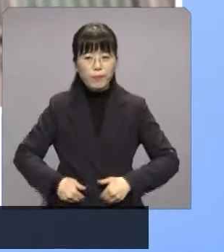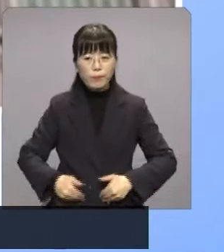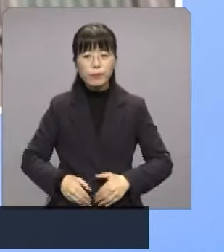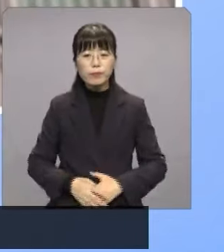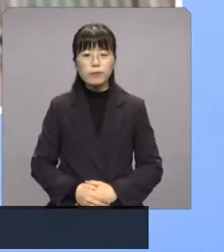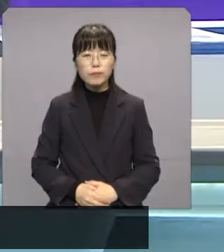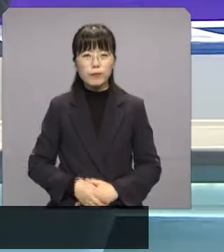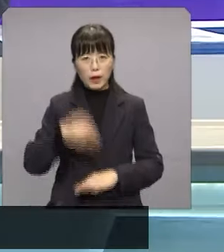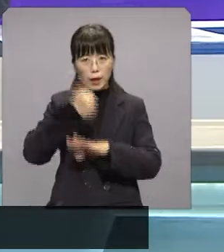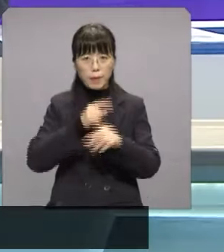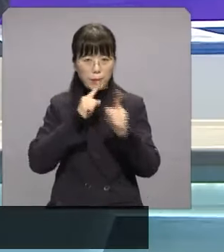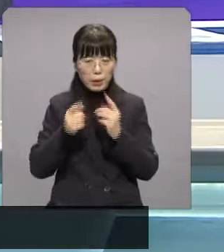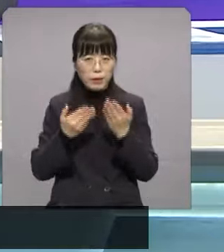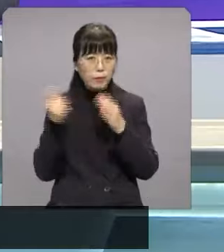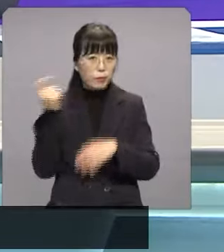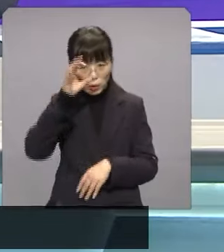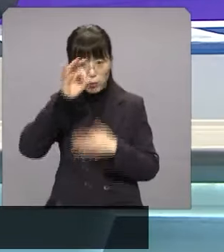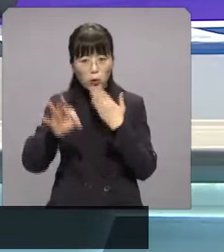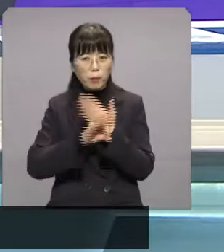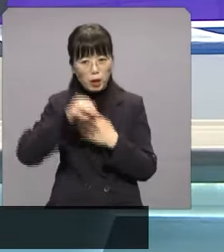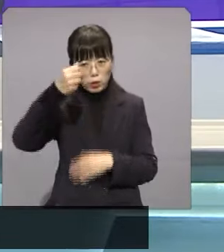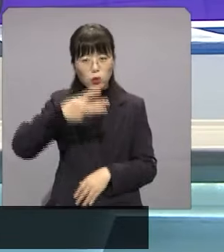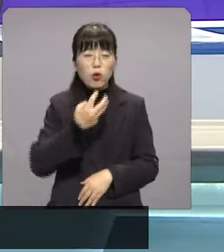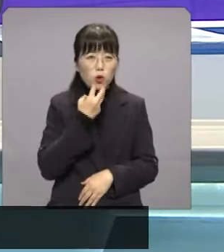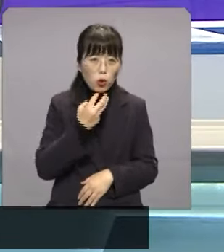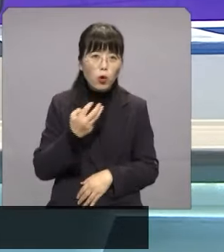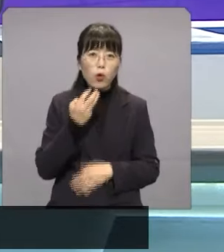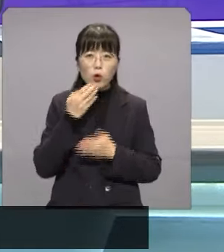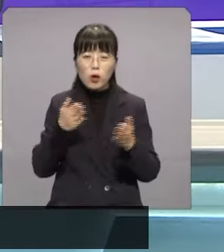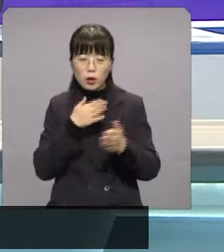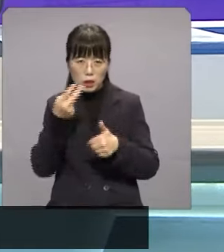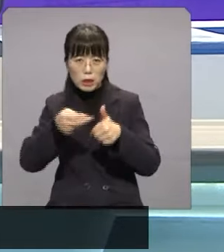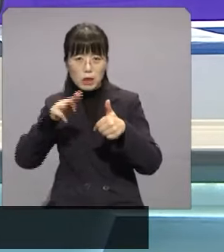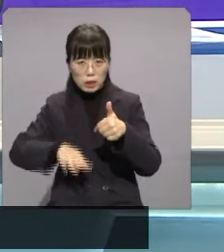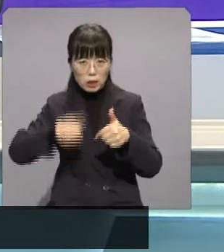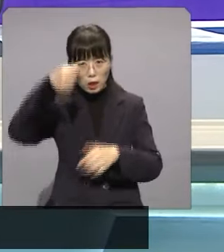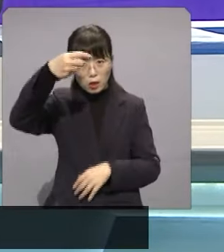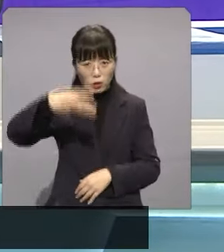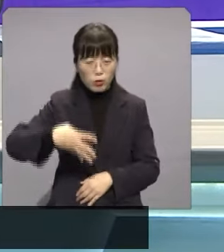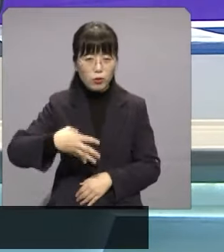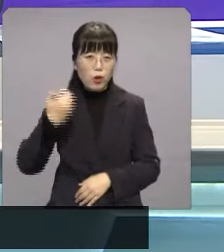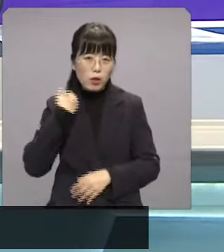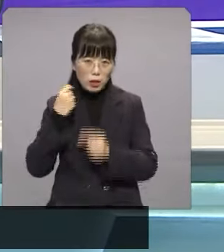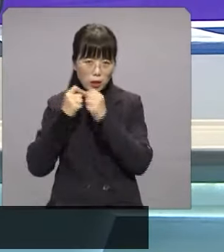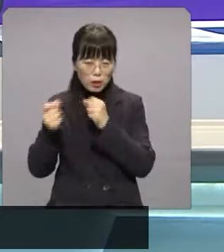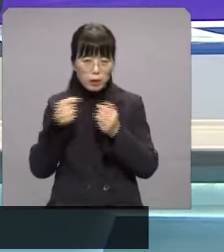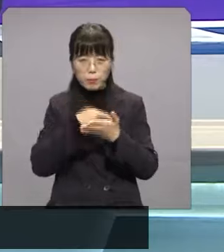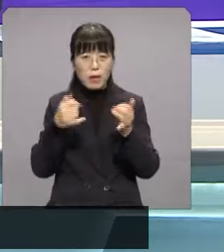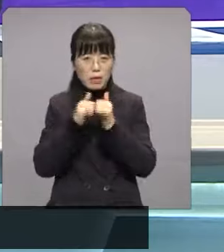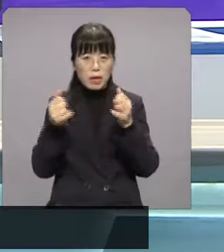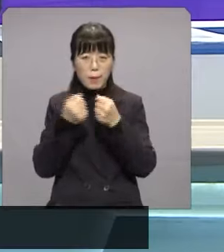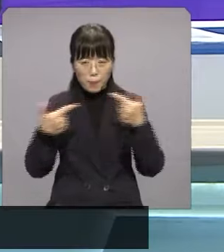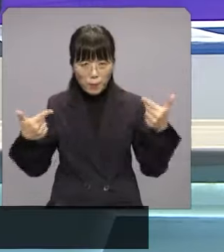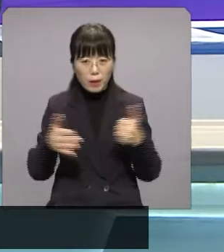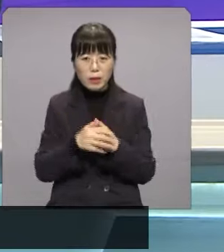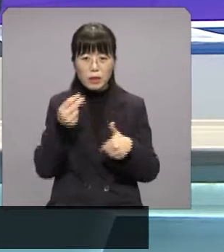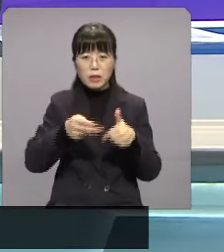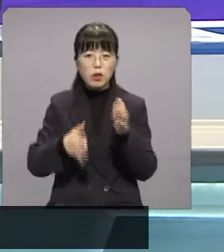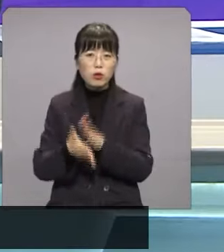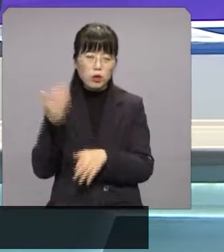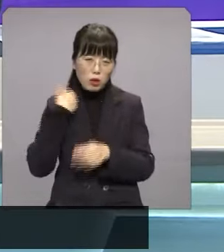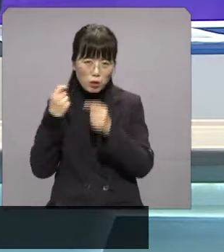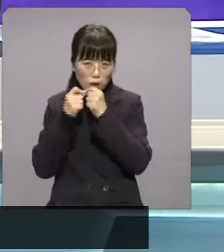네, 마지막 질문을 좀 드려보면, 그러니까 순위가 서울, 경기, 인천으로 이렇게 전세 사기 피해자가 많다는 뜻이잖아요. 예. 인구 대비 보니까 인천시의